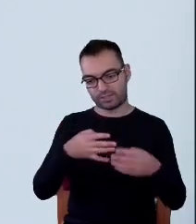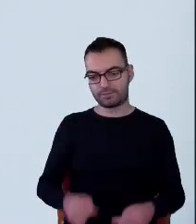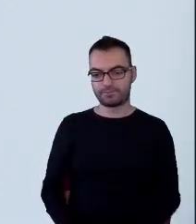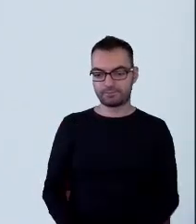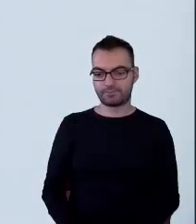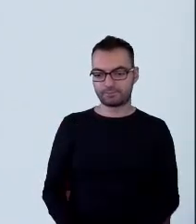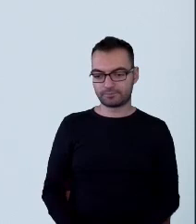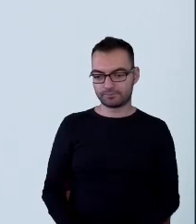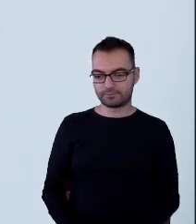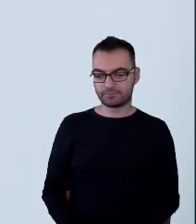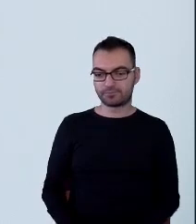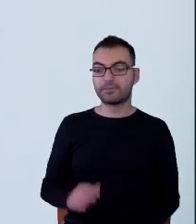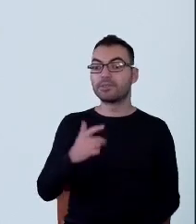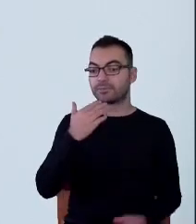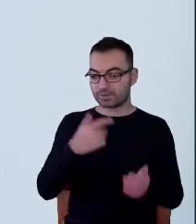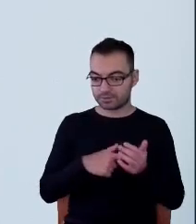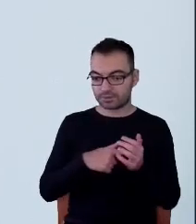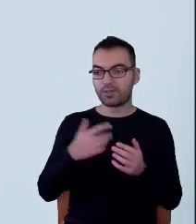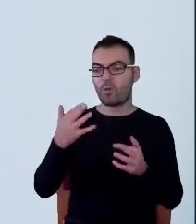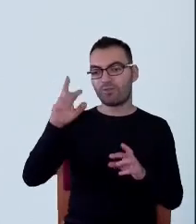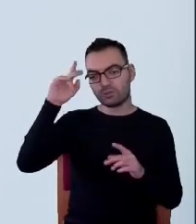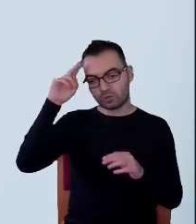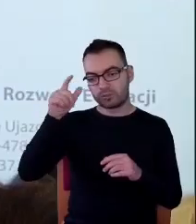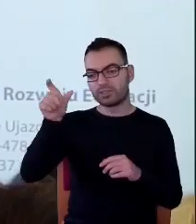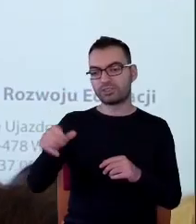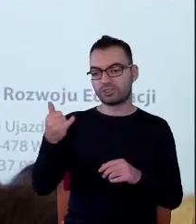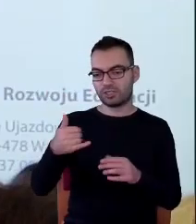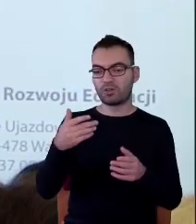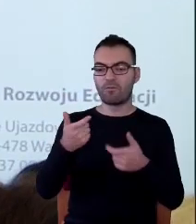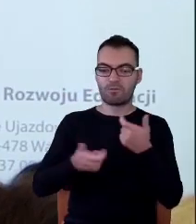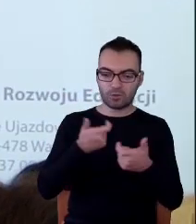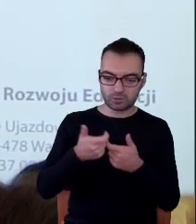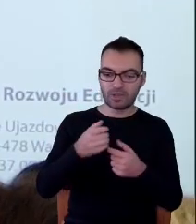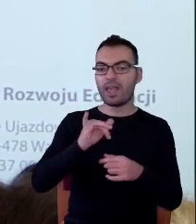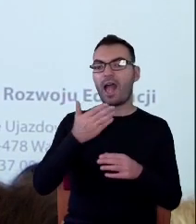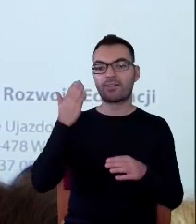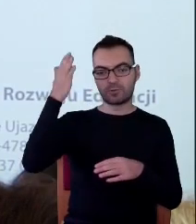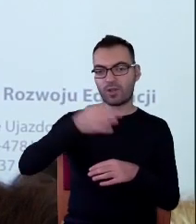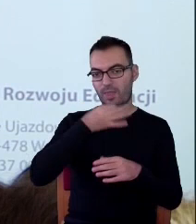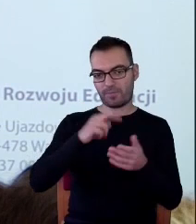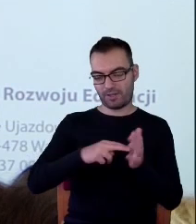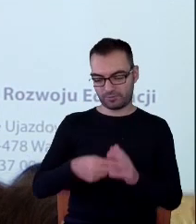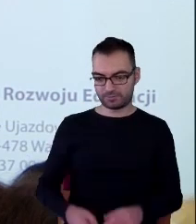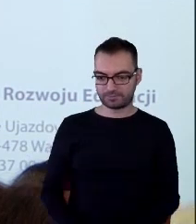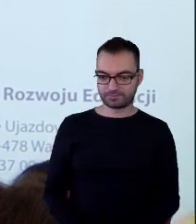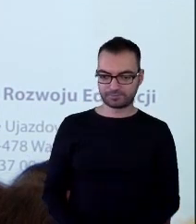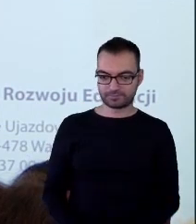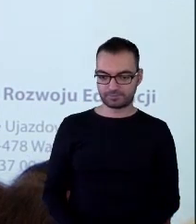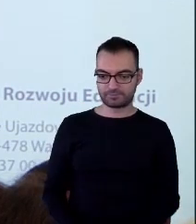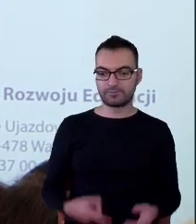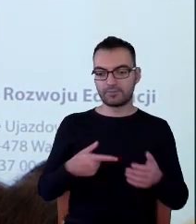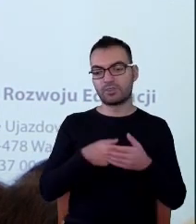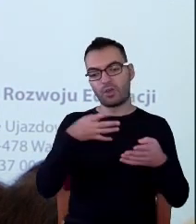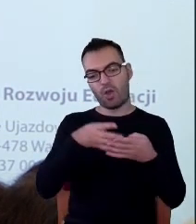wniosek do tego, aby zrozumieć funkcjonowanie dziecka i lepiej zaplanować dalsze działania. Ta